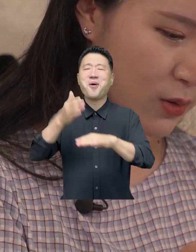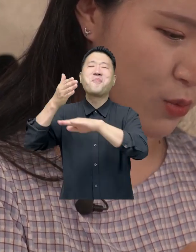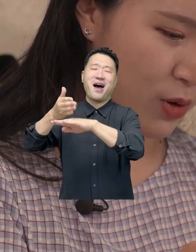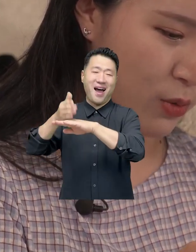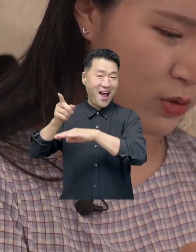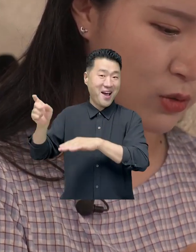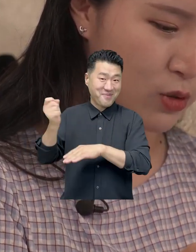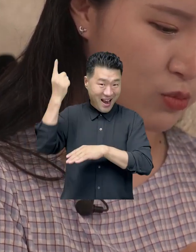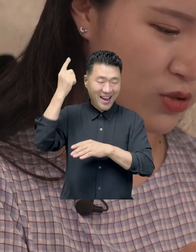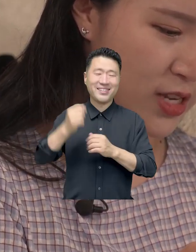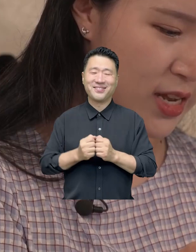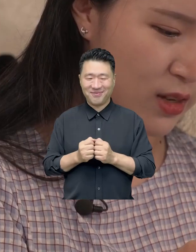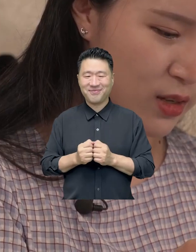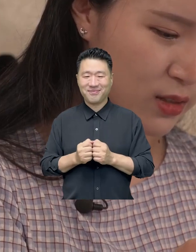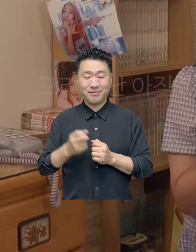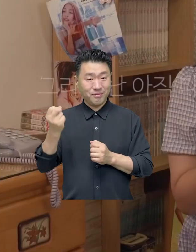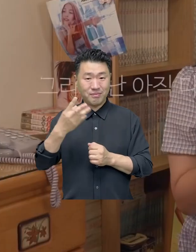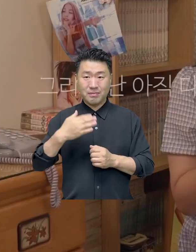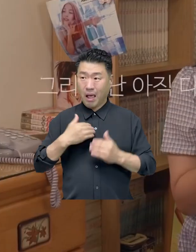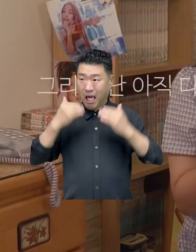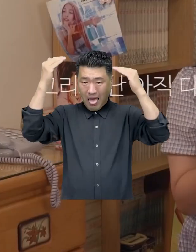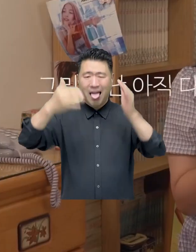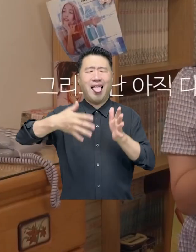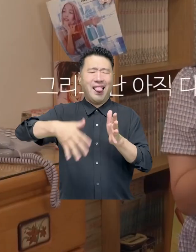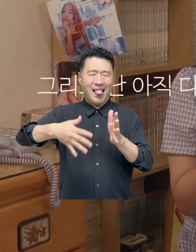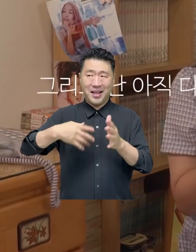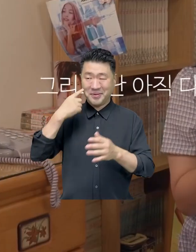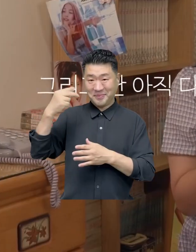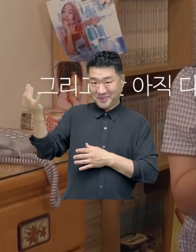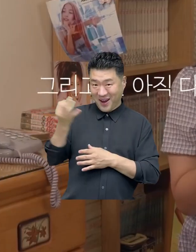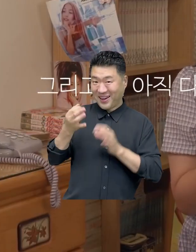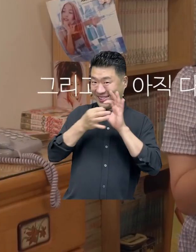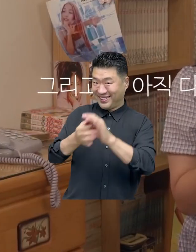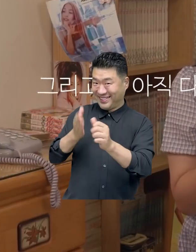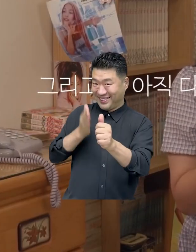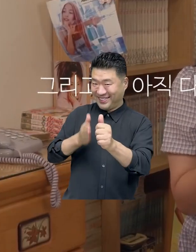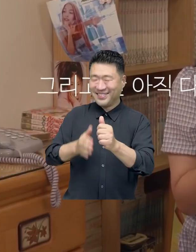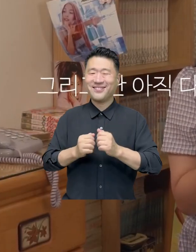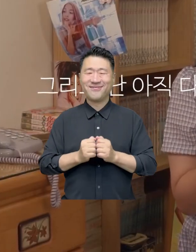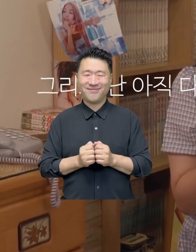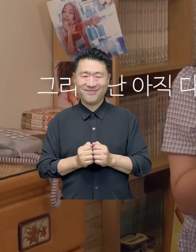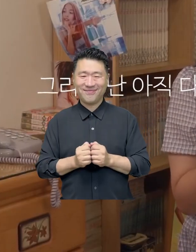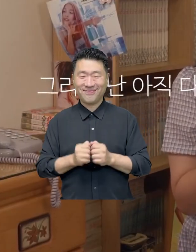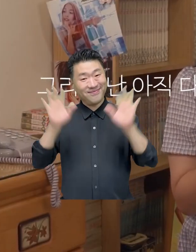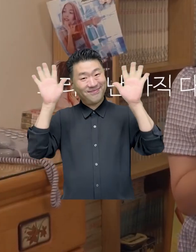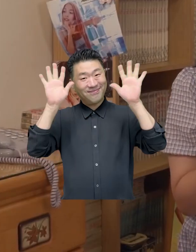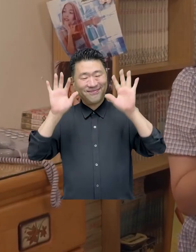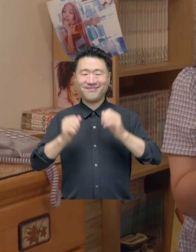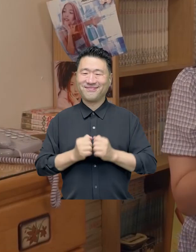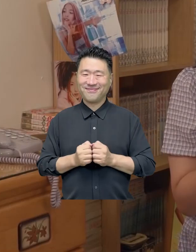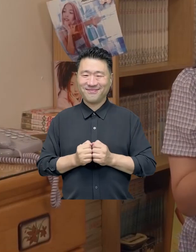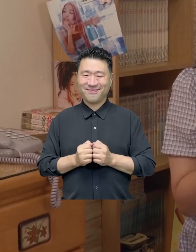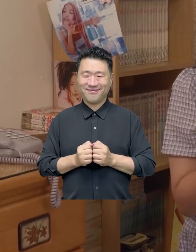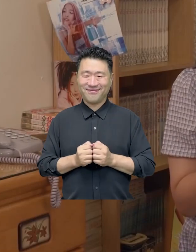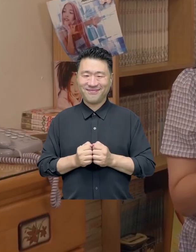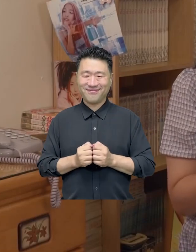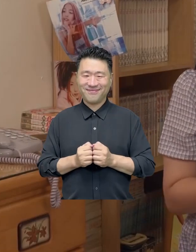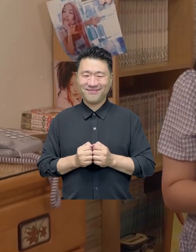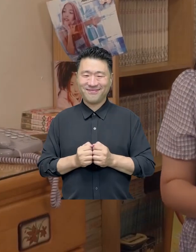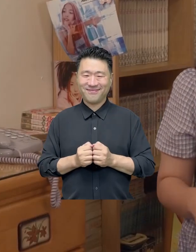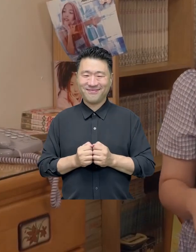컸다. 고마워, 너 덕분이야. 그리고 난 아직 다 안 컸으니까 나를 잘 지켜보렴. 안녕.